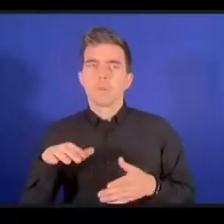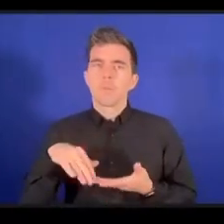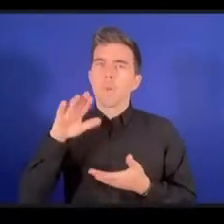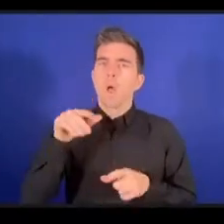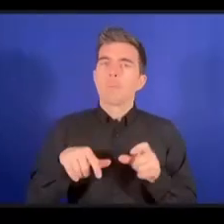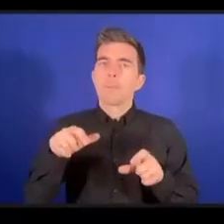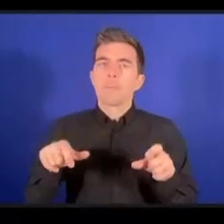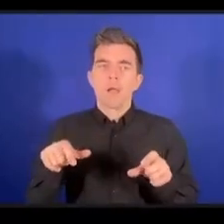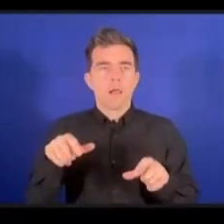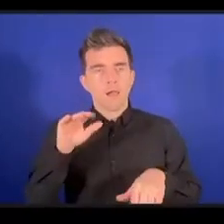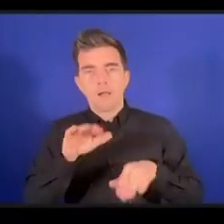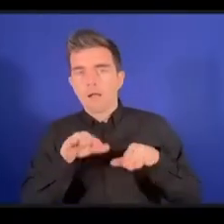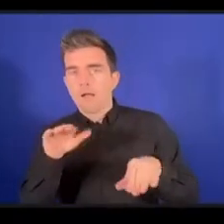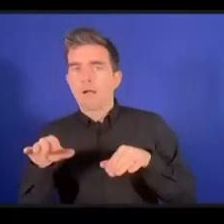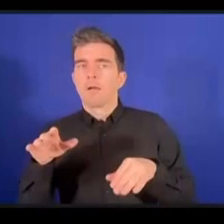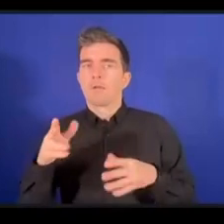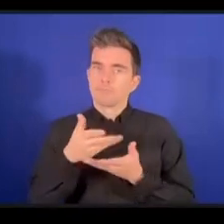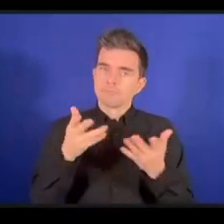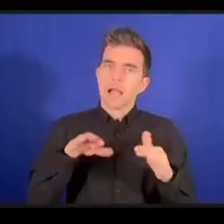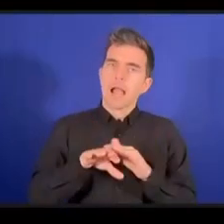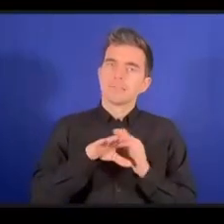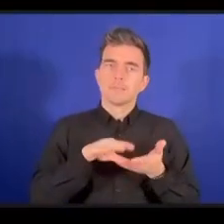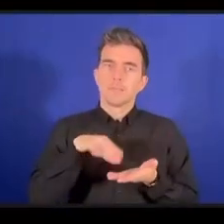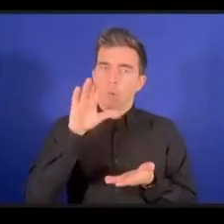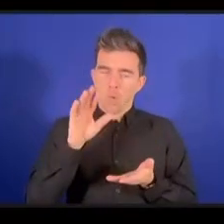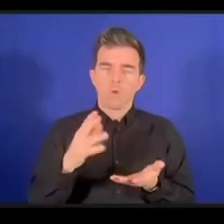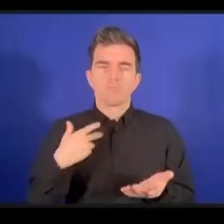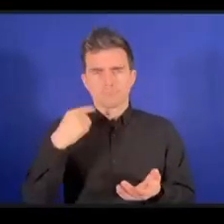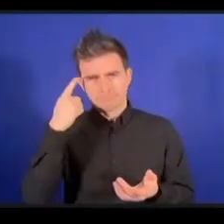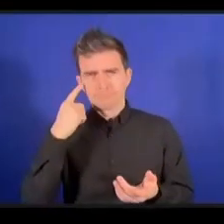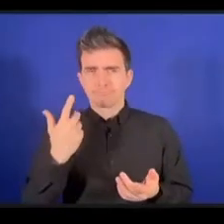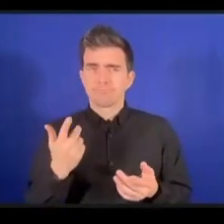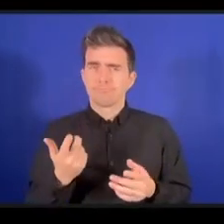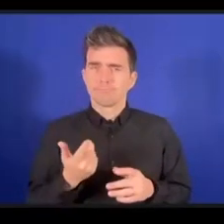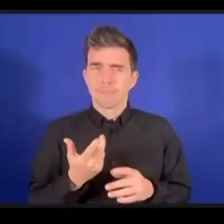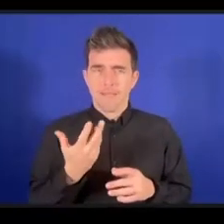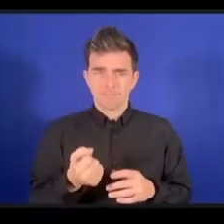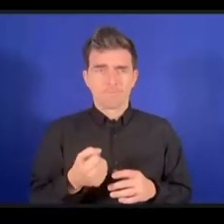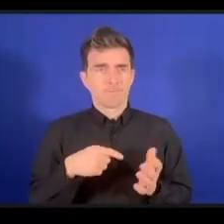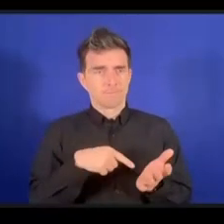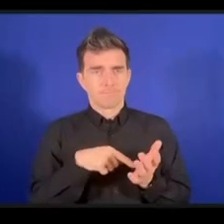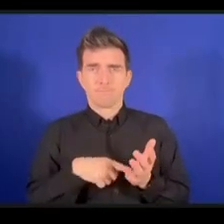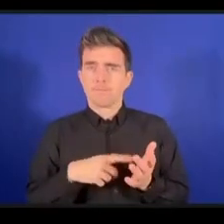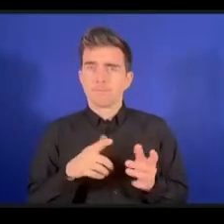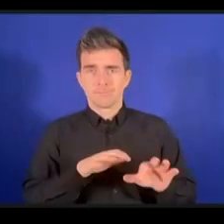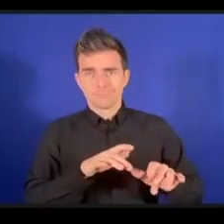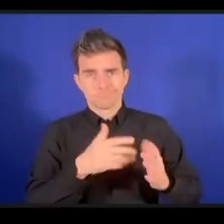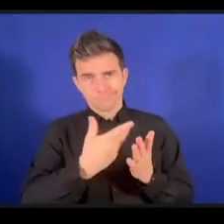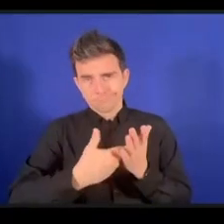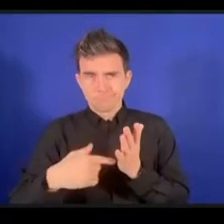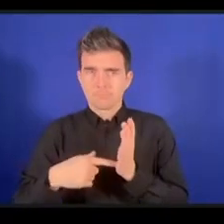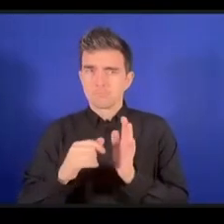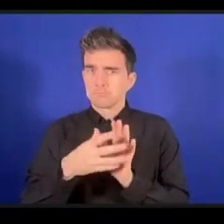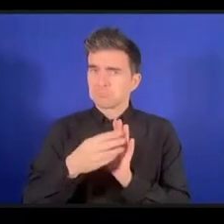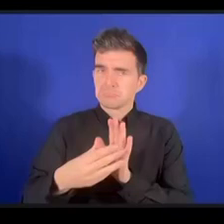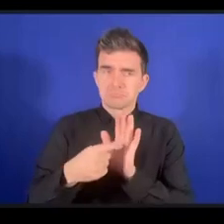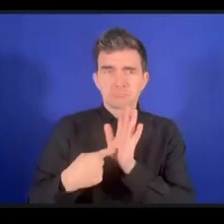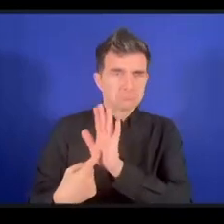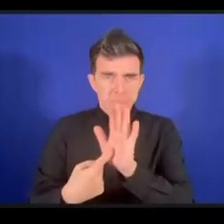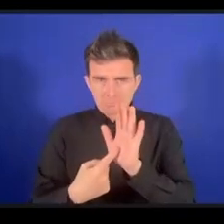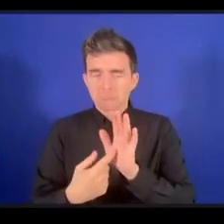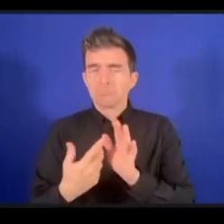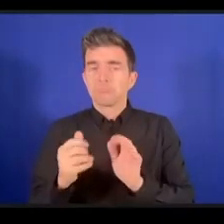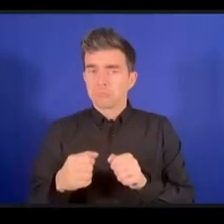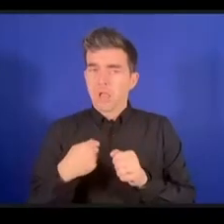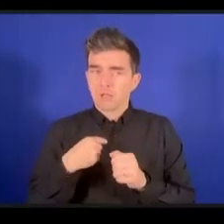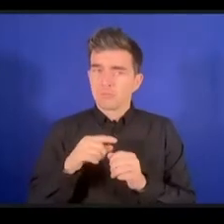而且呢，我们除了有我手上拿的这个报告之外呢，我们也会向大家提供线上报告的